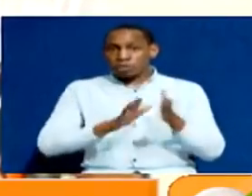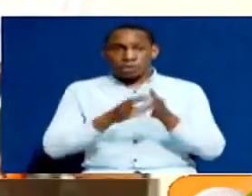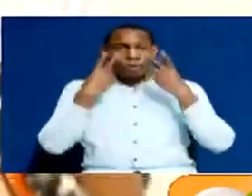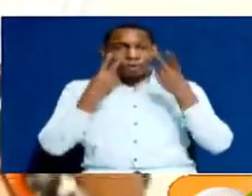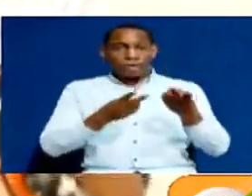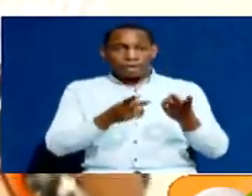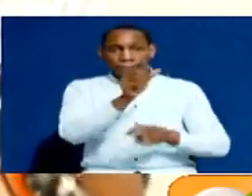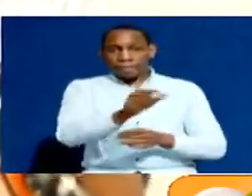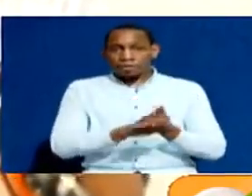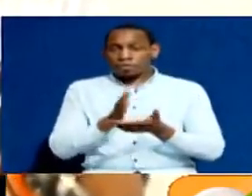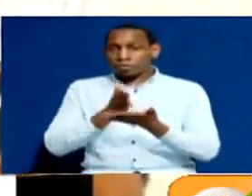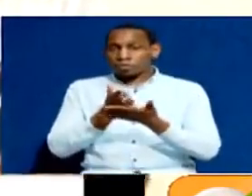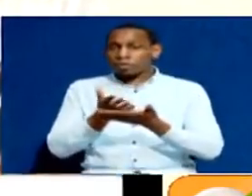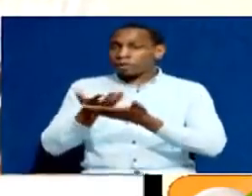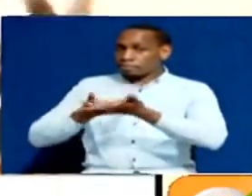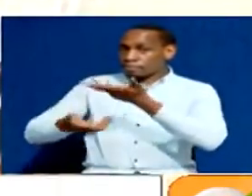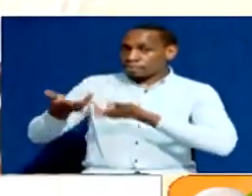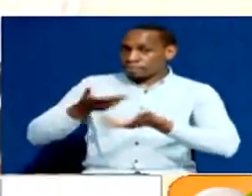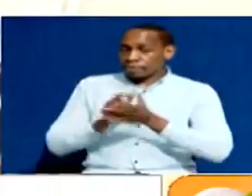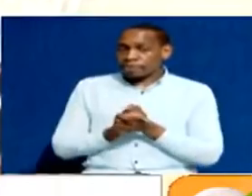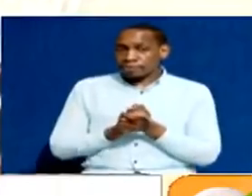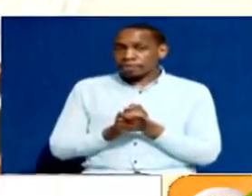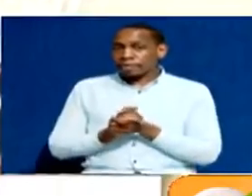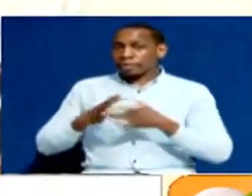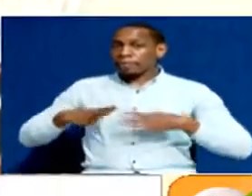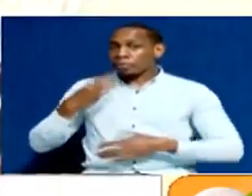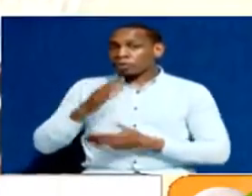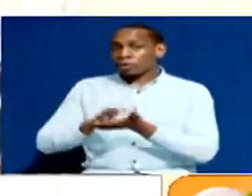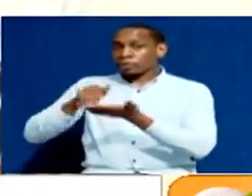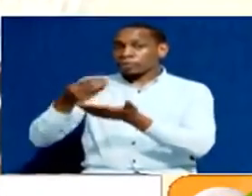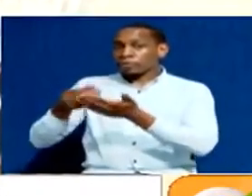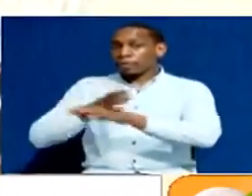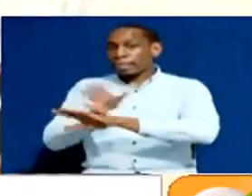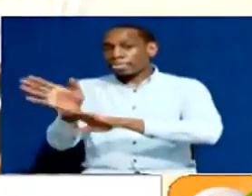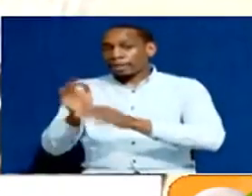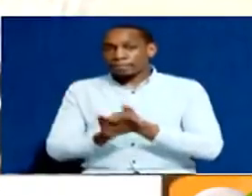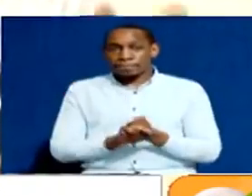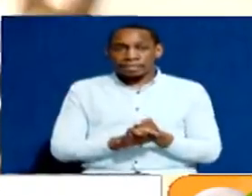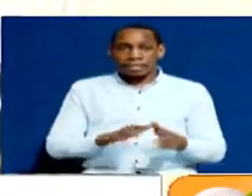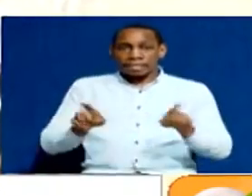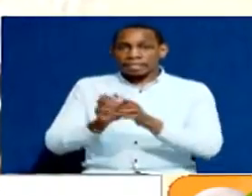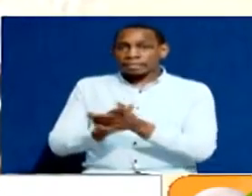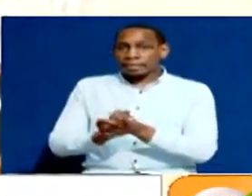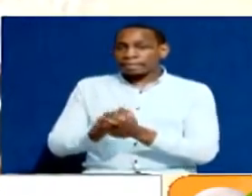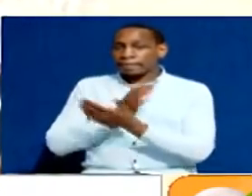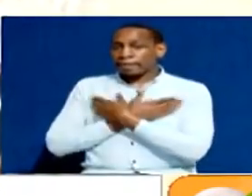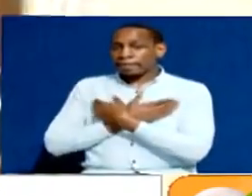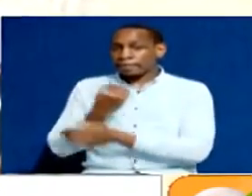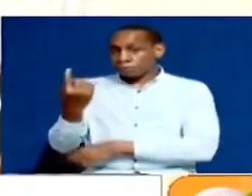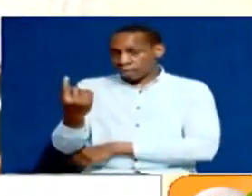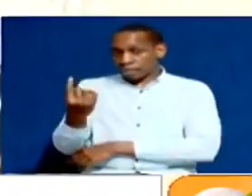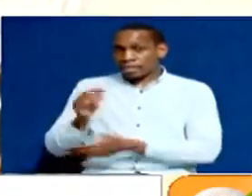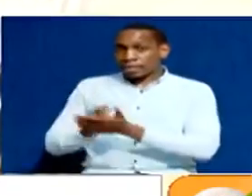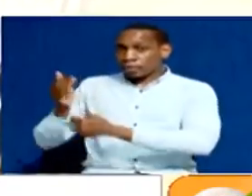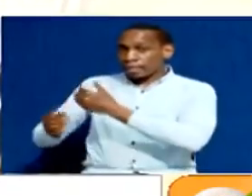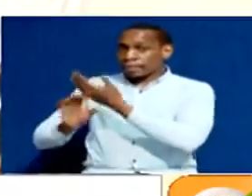noticed that he was keeping the company of people who are involved in money laundering. One of his associates in